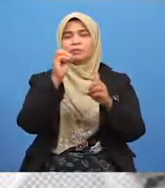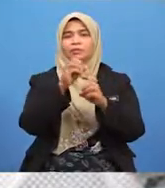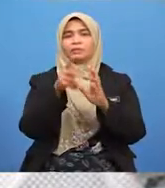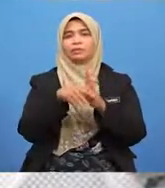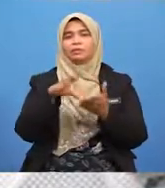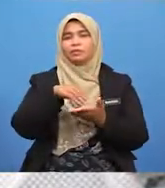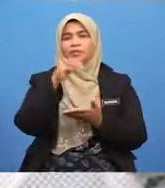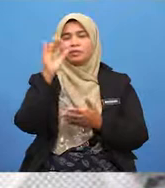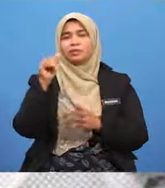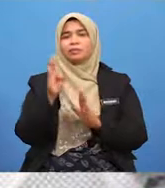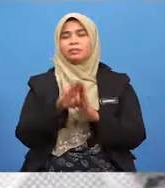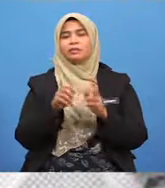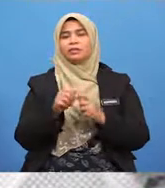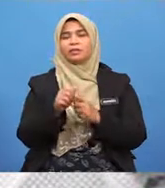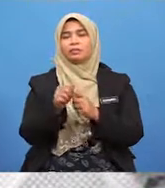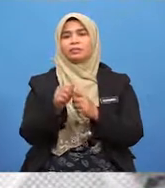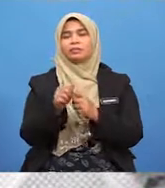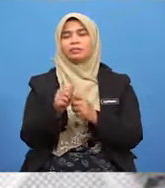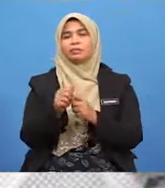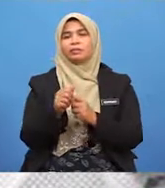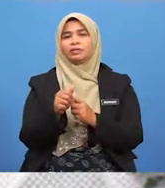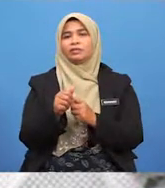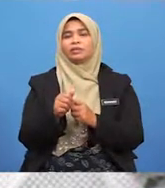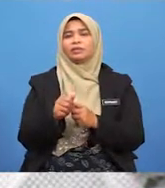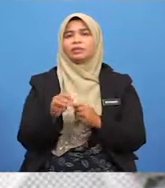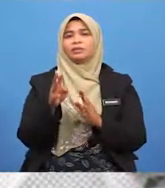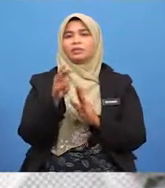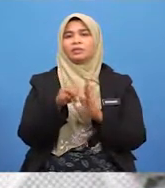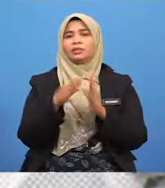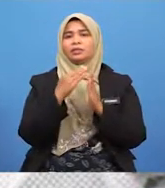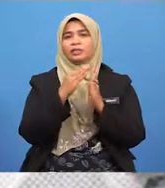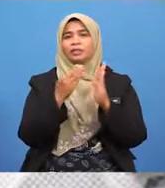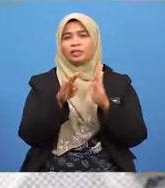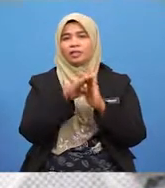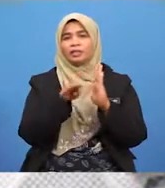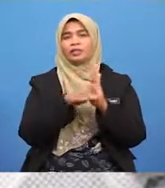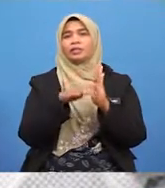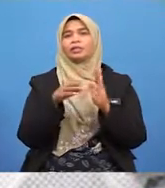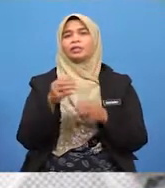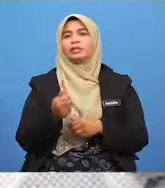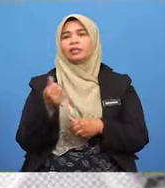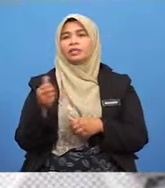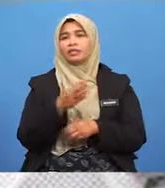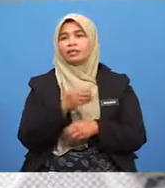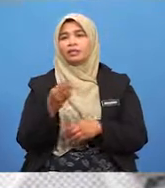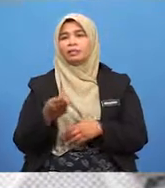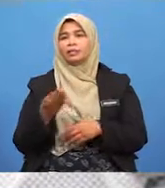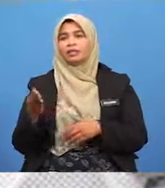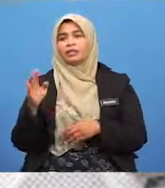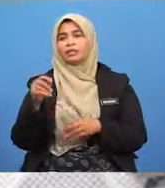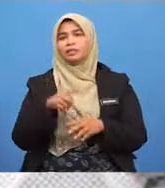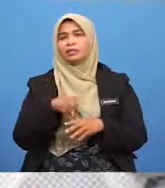yang berikut antaranya Ila menyelaraskan alatan dan bahan yang diperlukan untuk